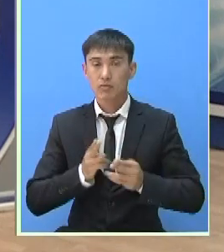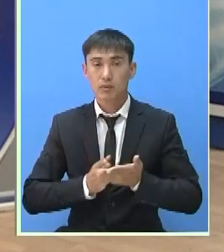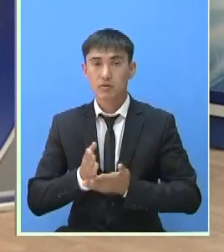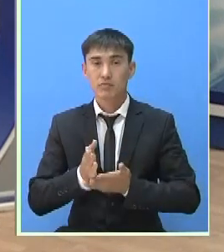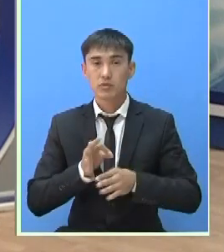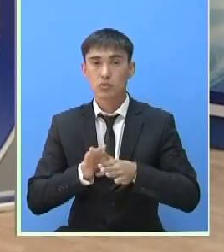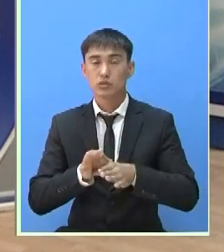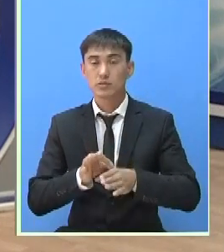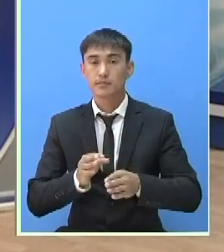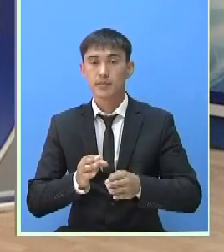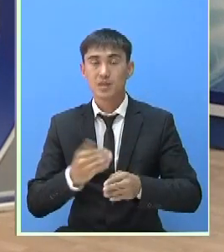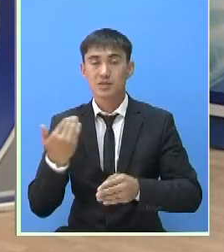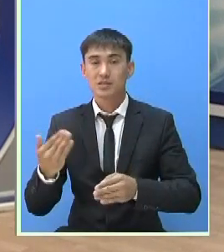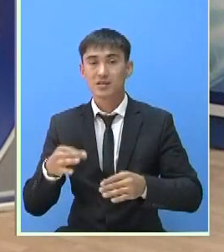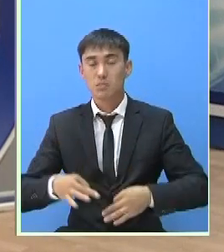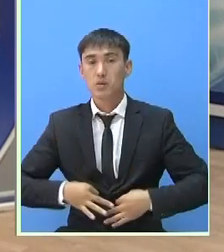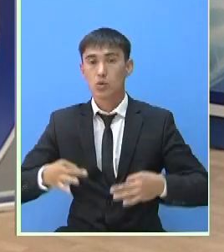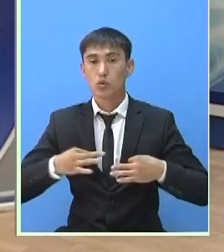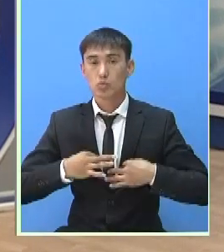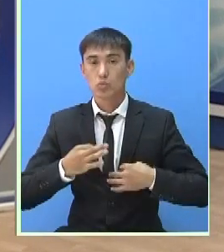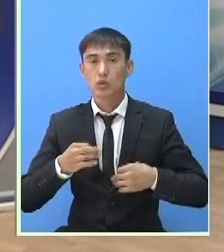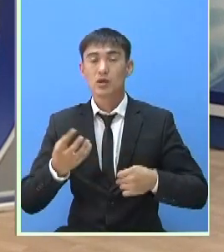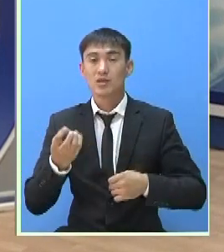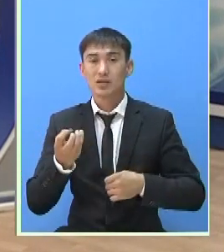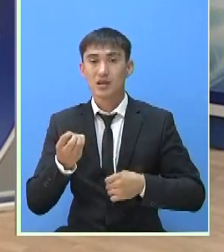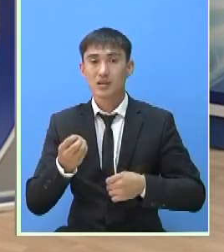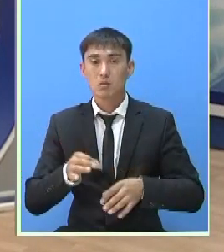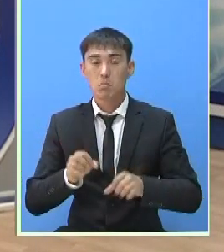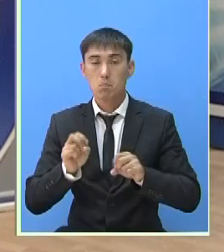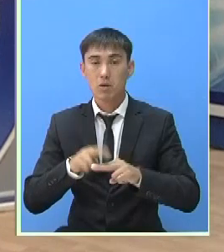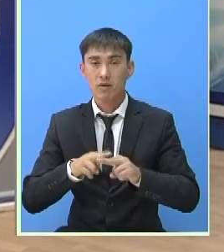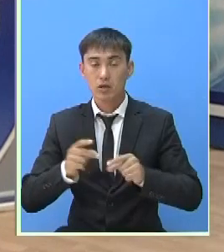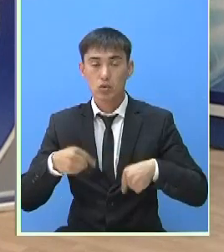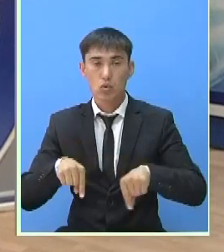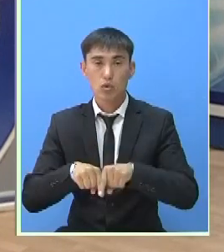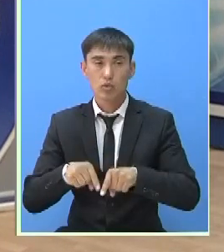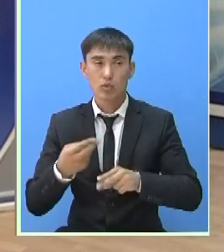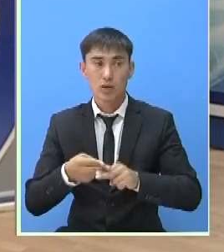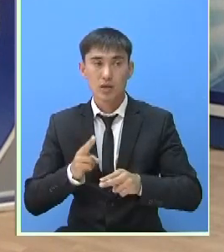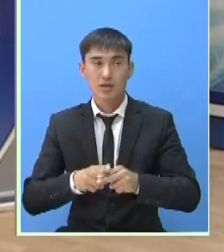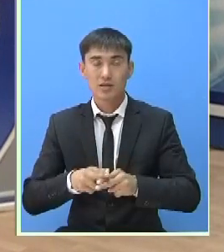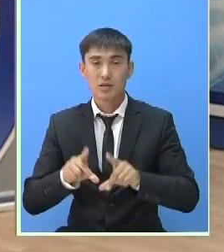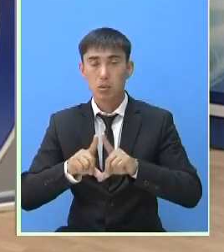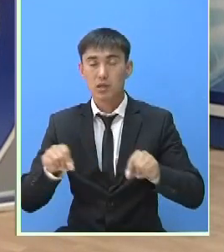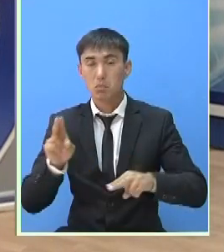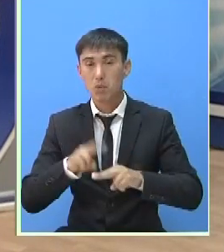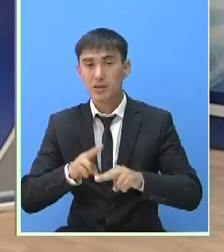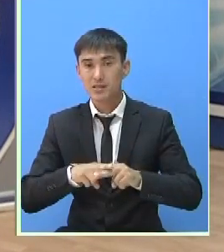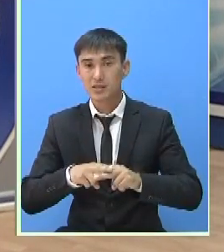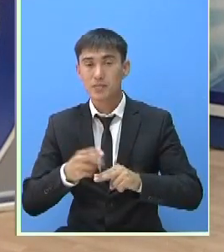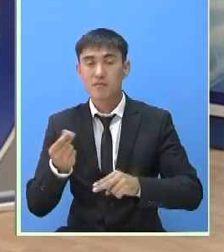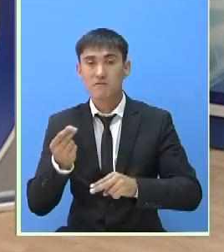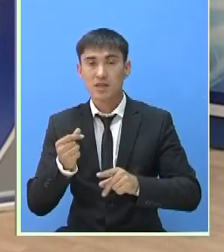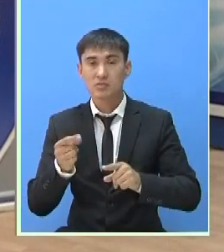направлении ведется не только со стороны прокуратуры, так и правоохранительным блоком, то есть это и департаментом полиции, и